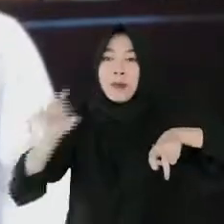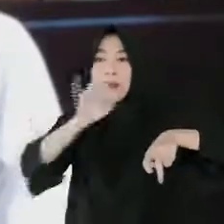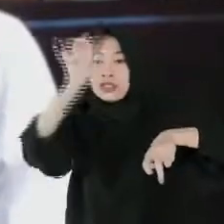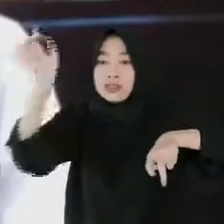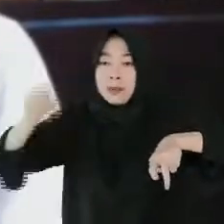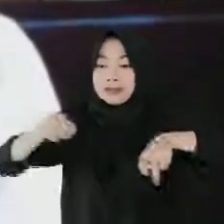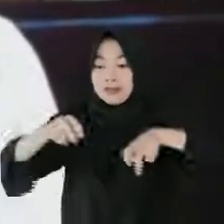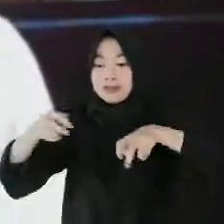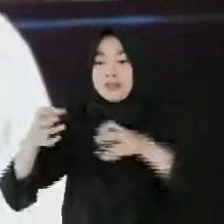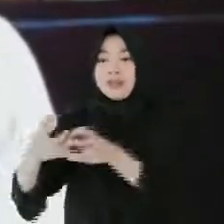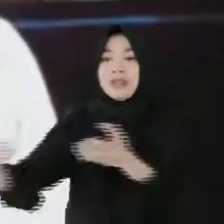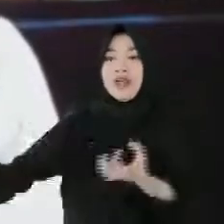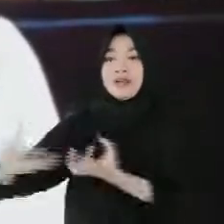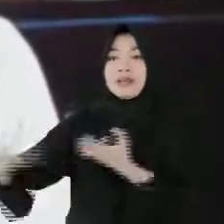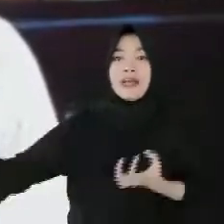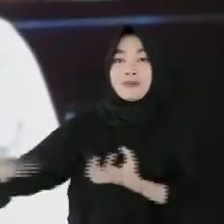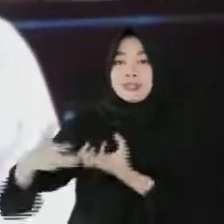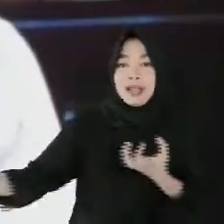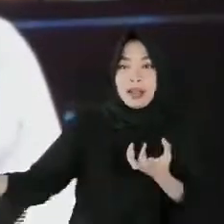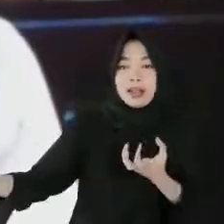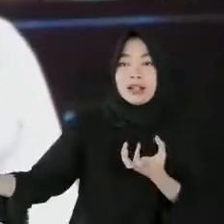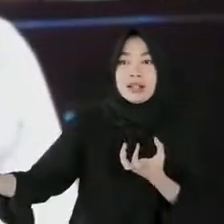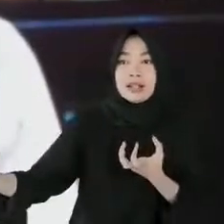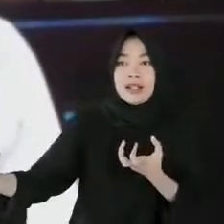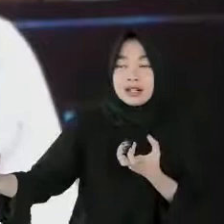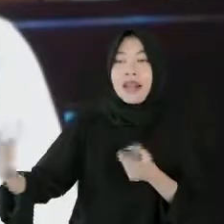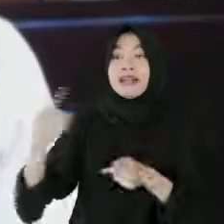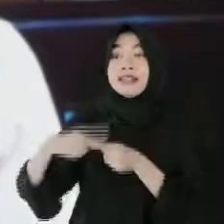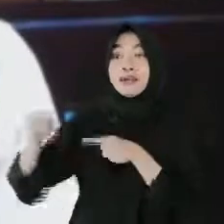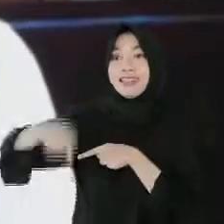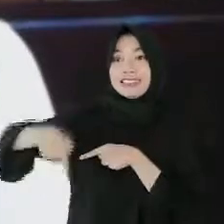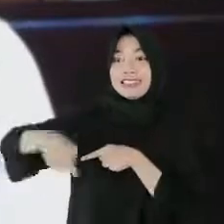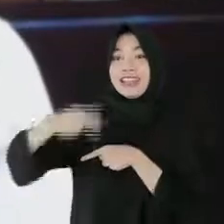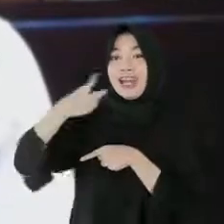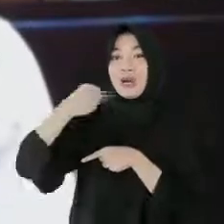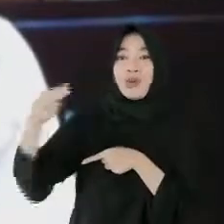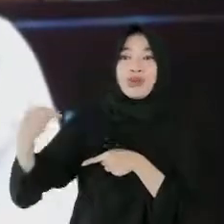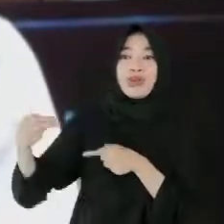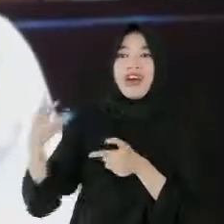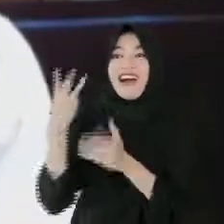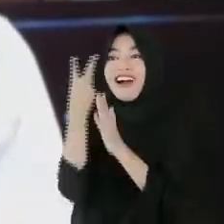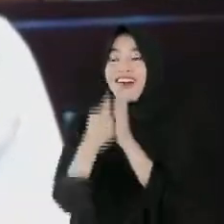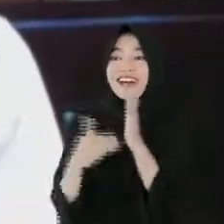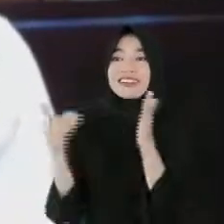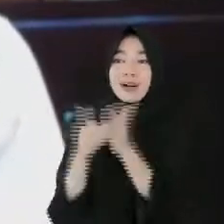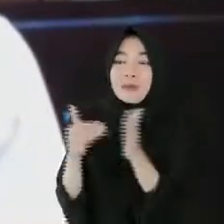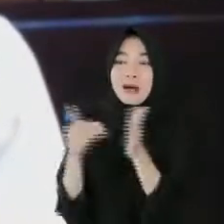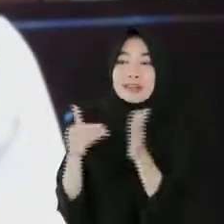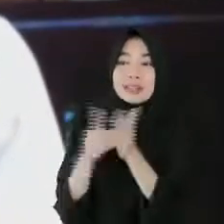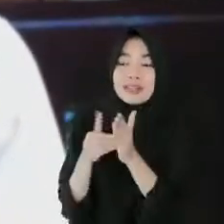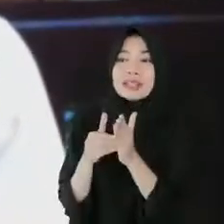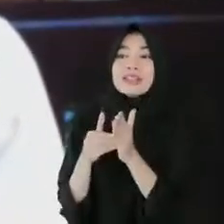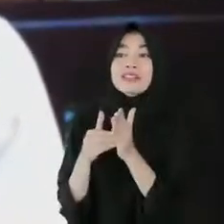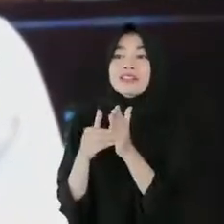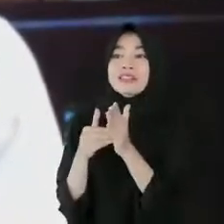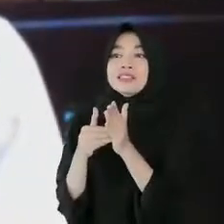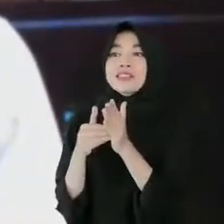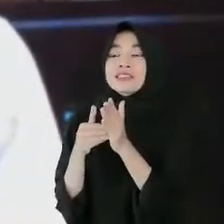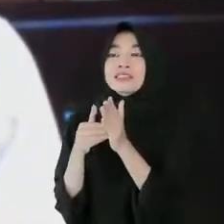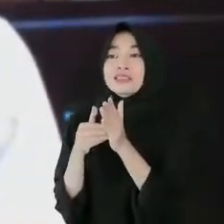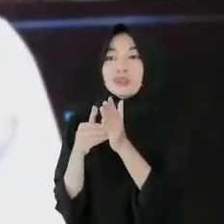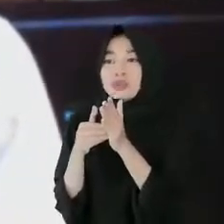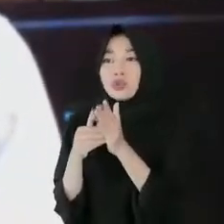idealnya sama seperti Tokyo tapi karena keterbatasan anggaran kemudian juga aja jangan sampai itu menimbulkan